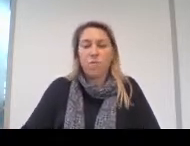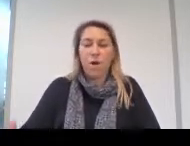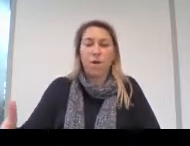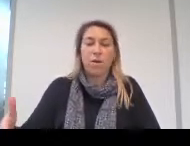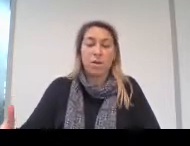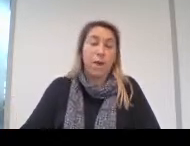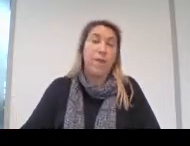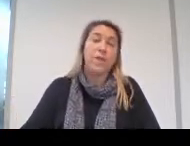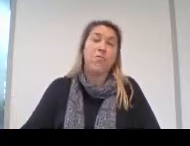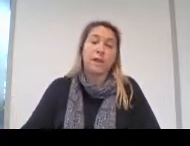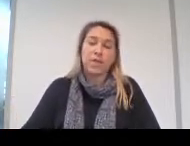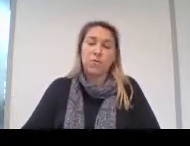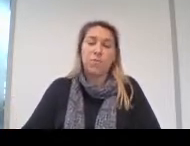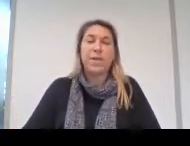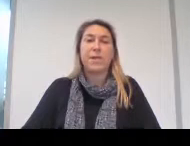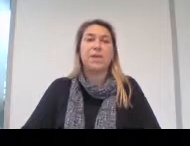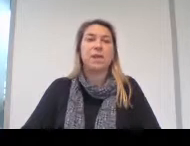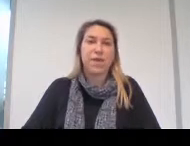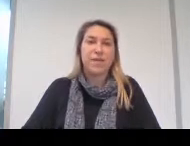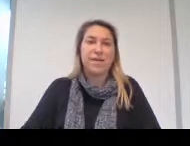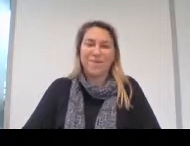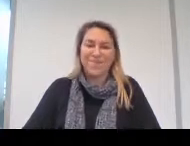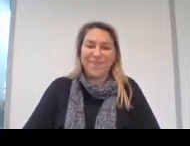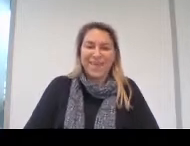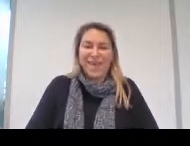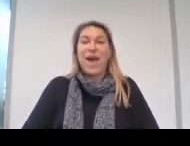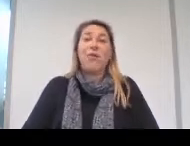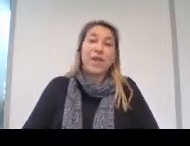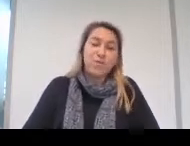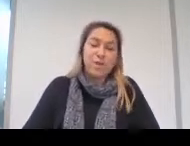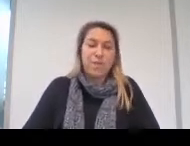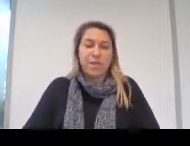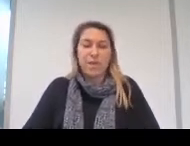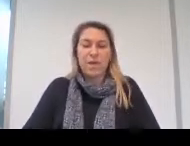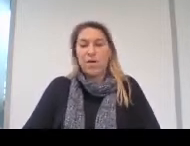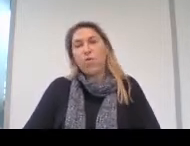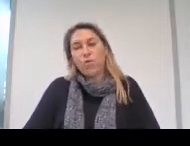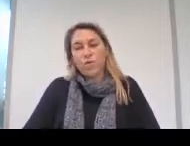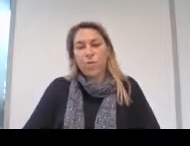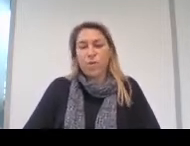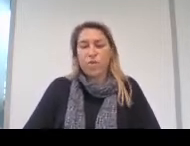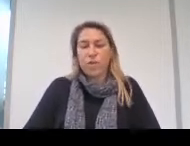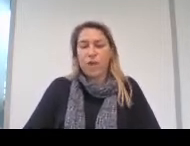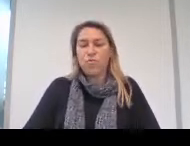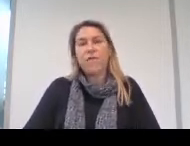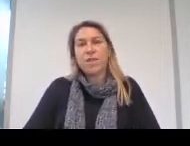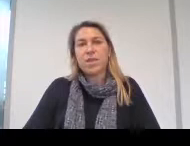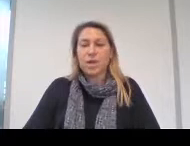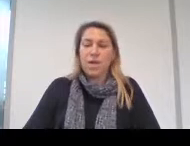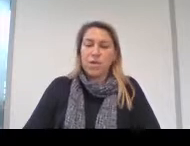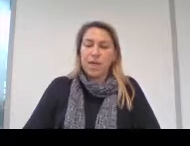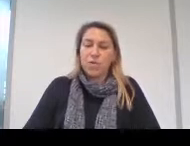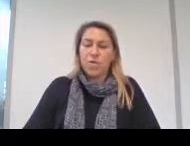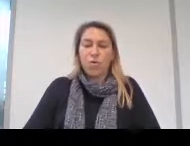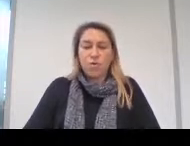sont des emplois qui ont la particularité de ne pas être délocalisables. Alors, quels sont ces métiers? Que font ces professionnels? Où